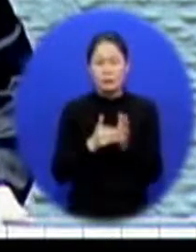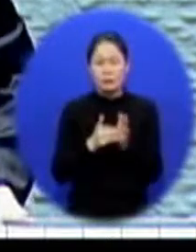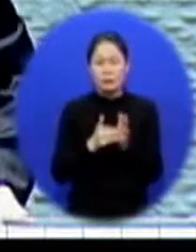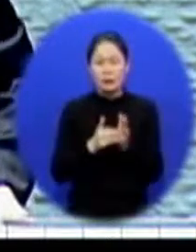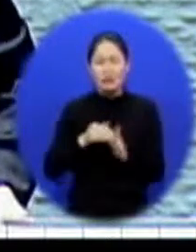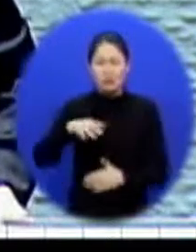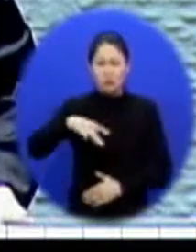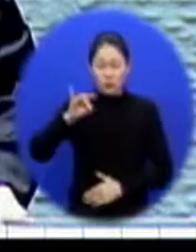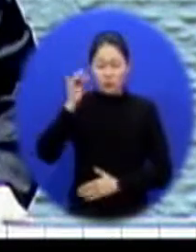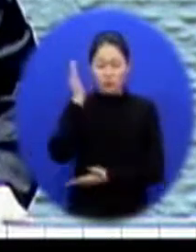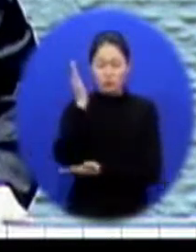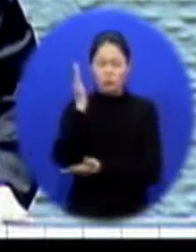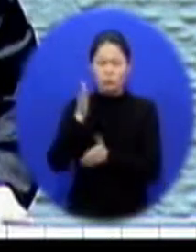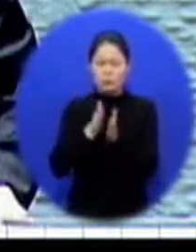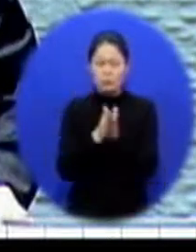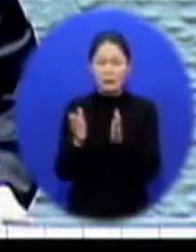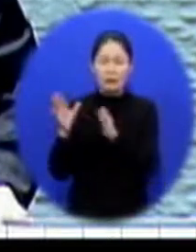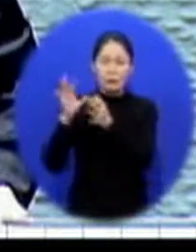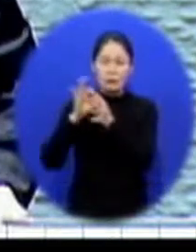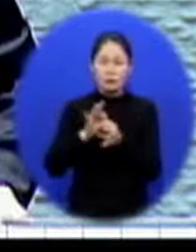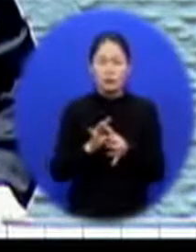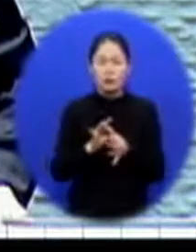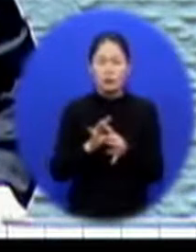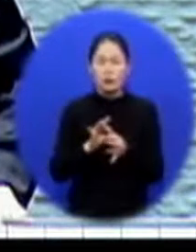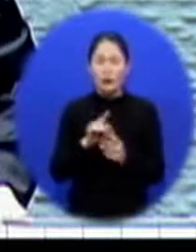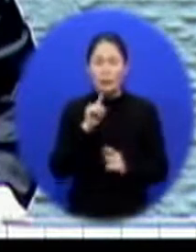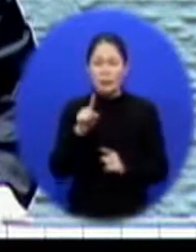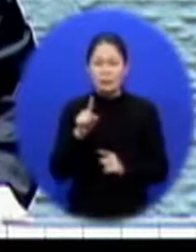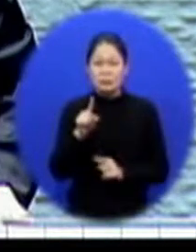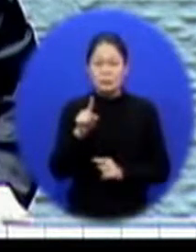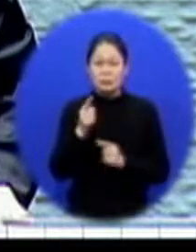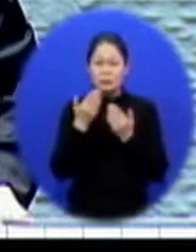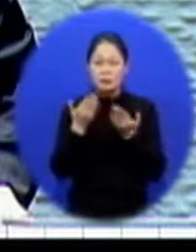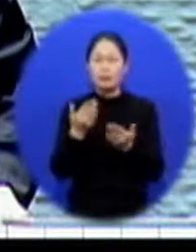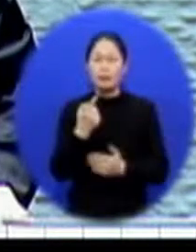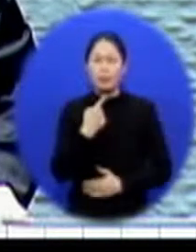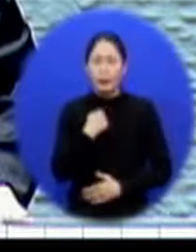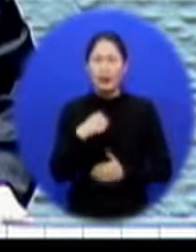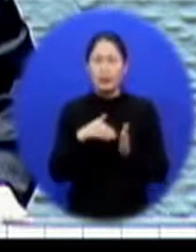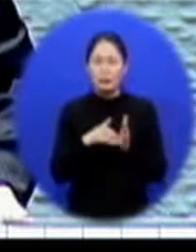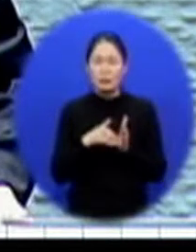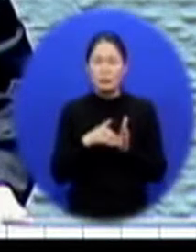처음에 설교 시작하면서 말씀을 잠깐 드렸지만